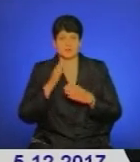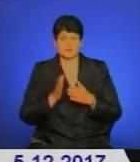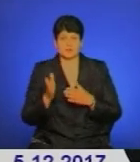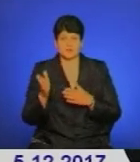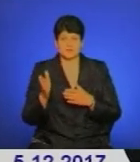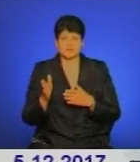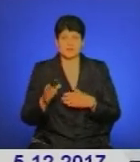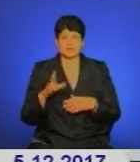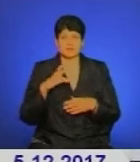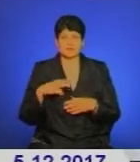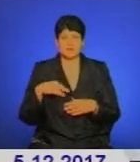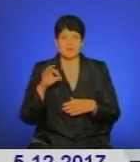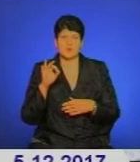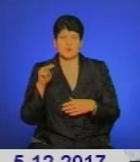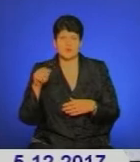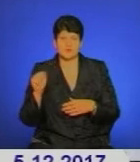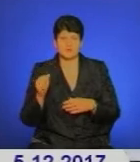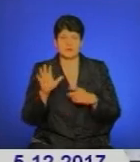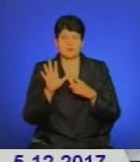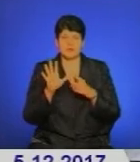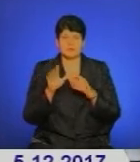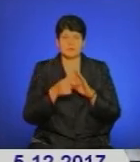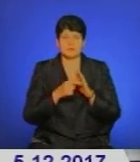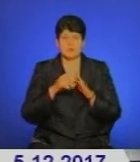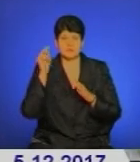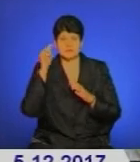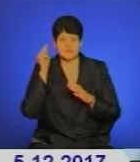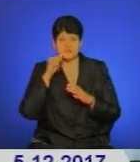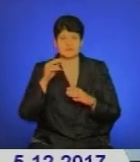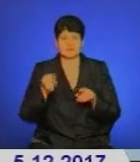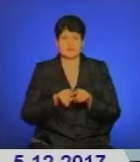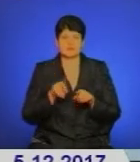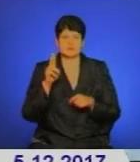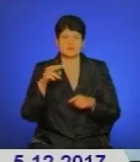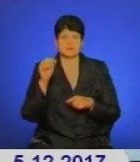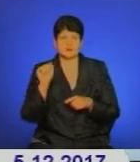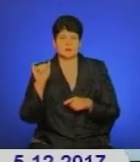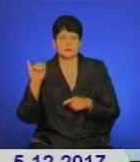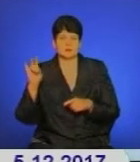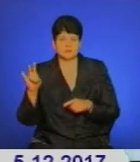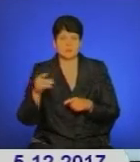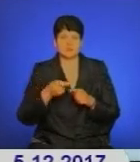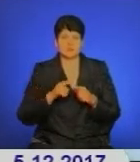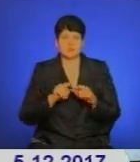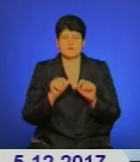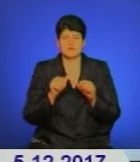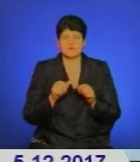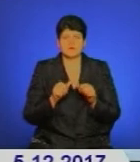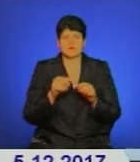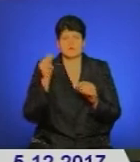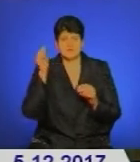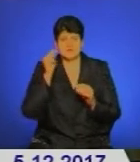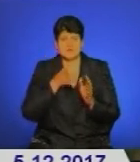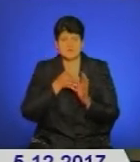учениця 5 класу. Дівчинка з синдромом Дауна навчається за інклюзивною освітою. Мати розповідає, така форма навчання дається дитині